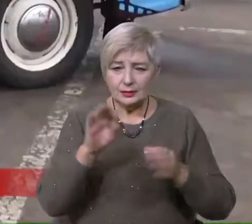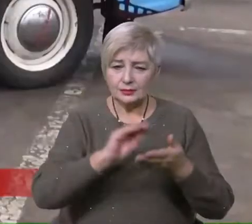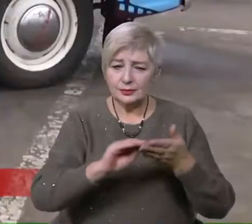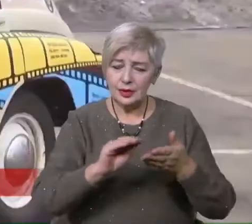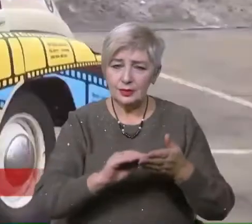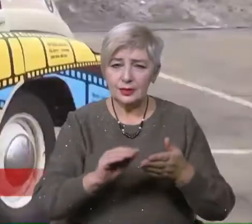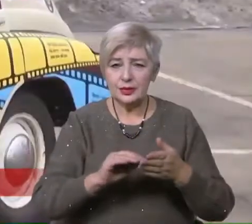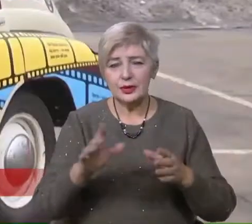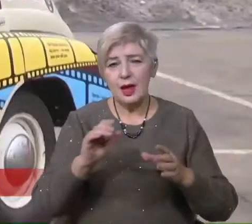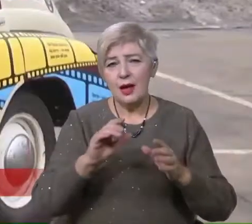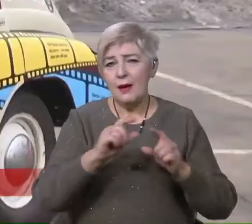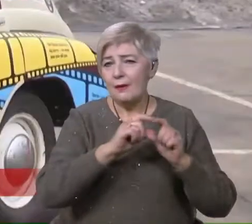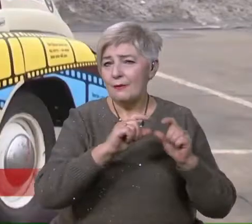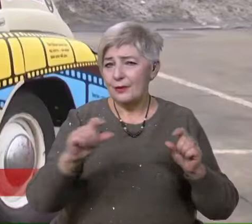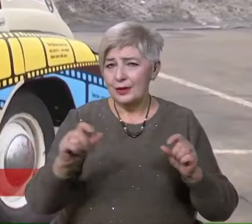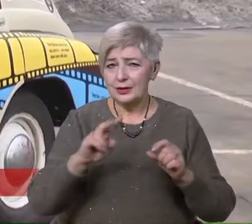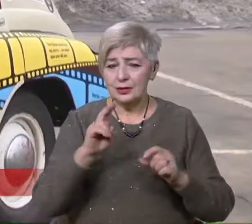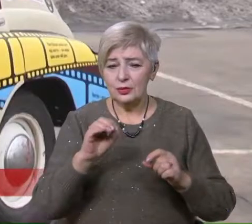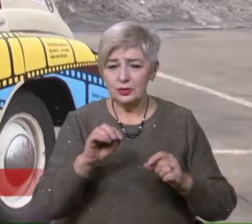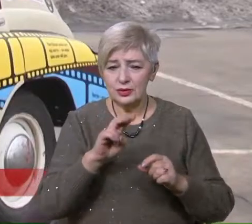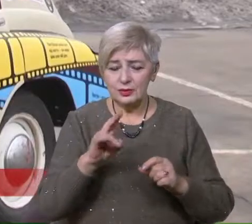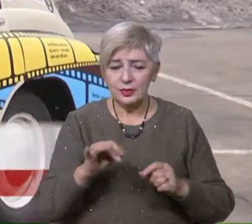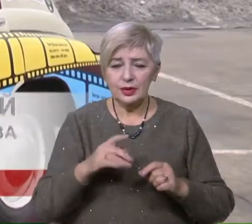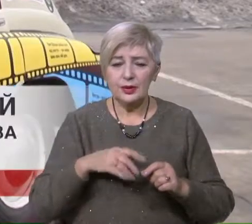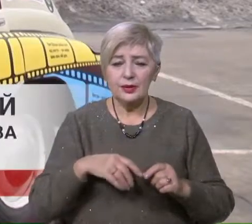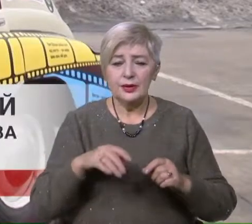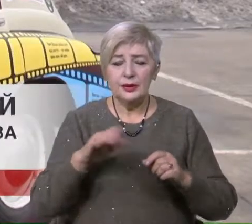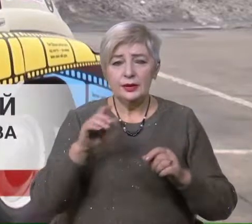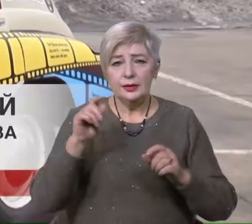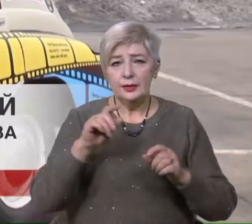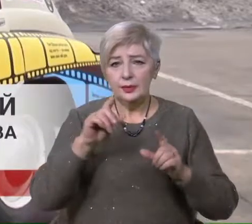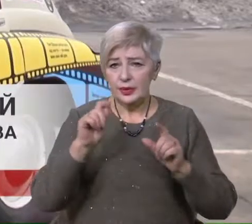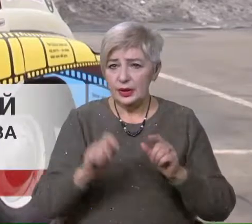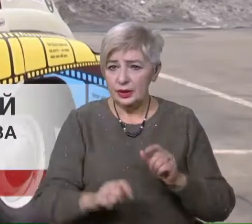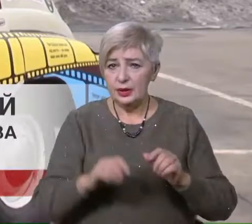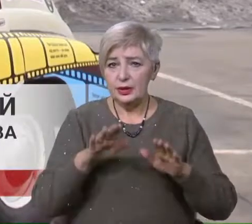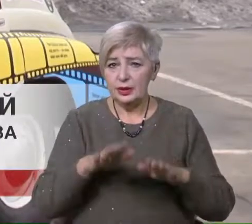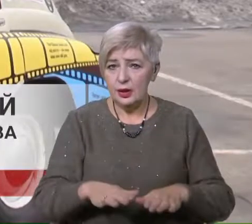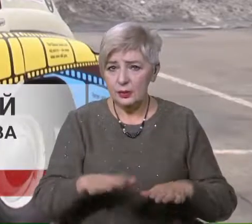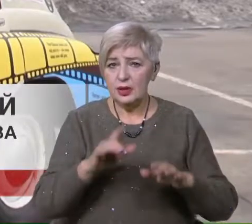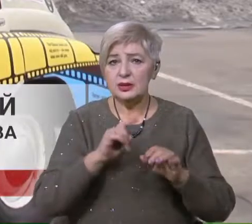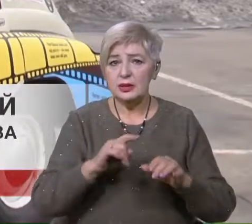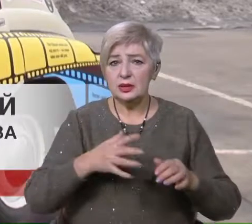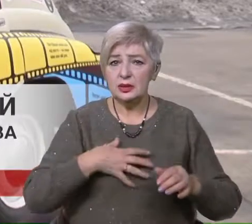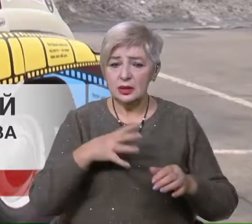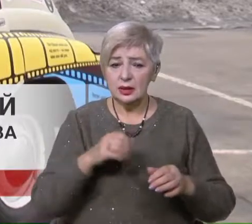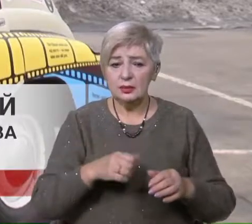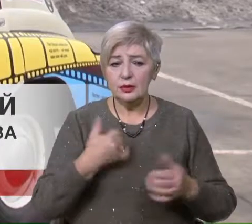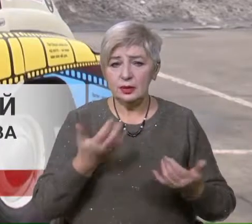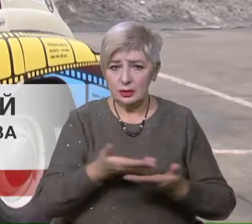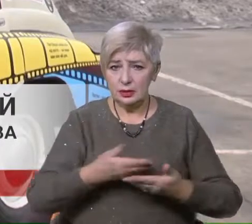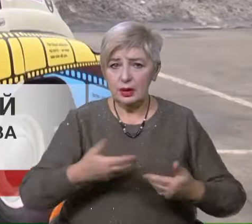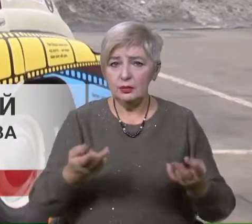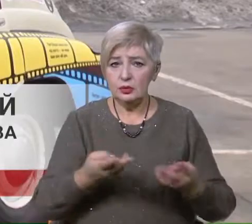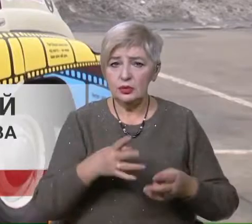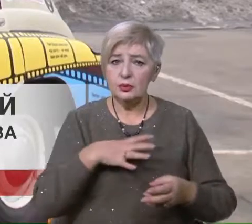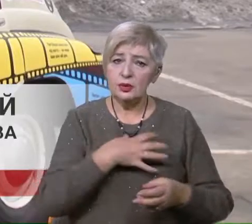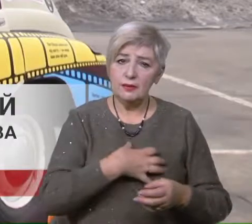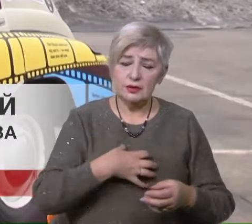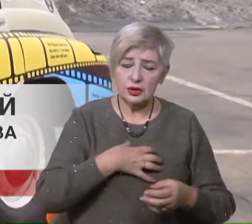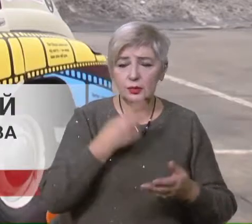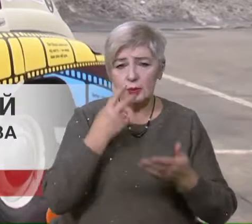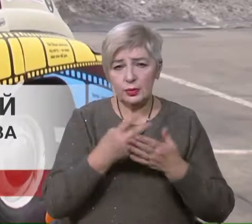Кузьми. Доїздили на місце загибелі, нам було важливо побачити це місце, як це відбулося, щоб